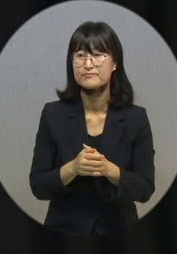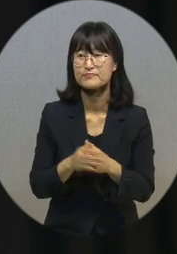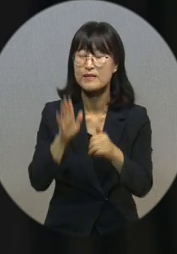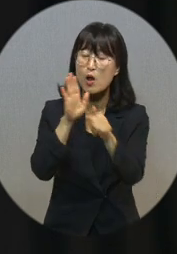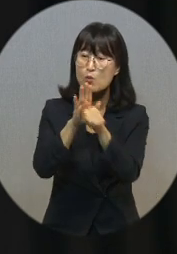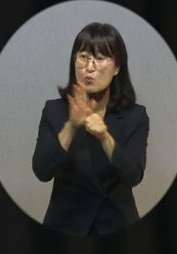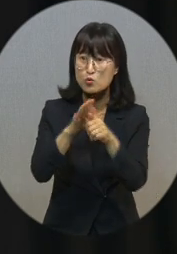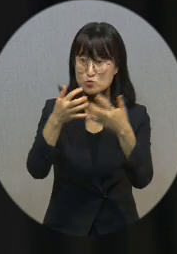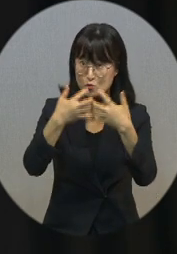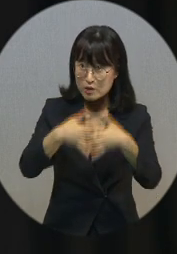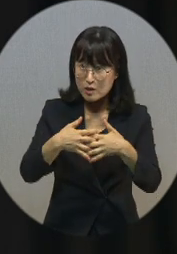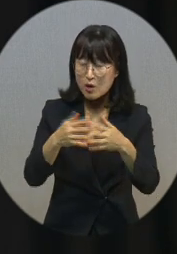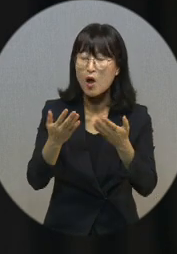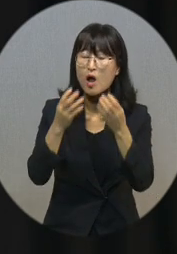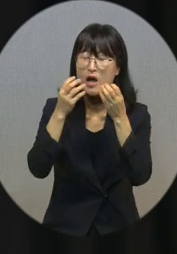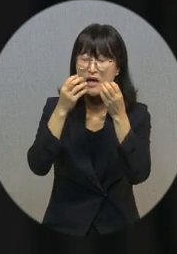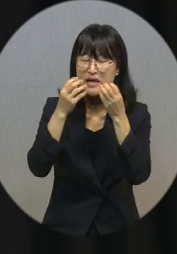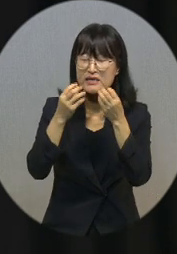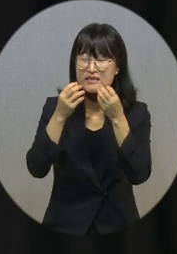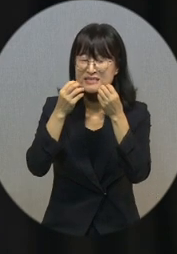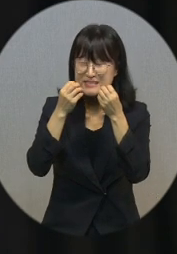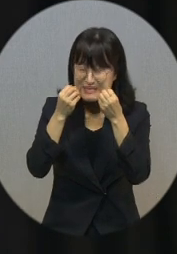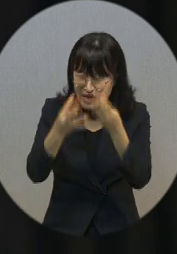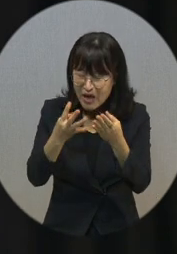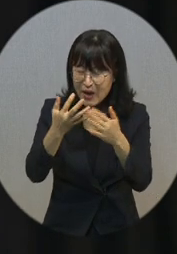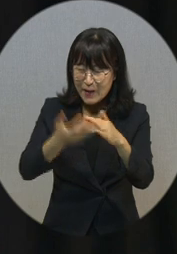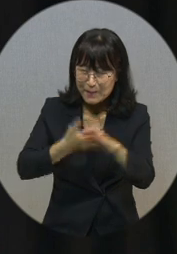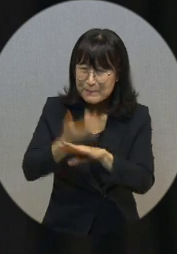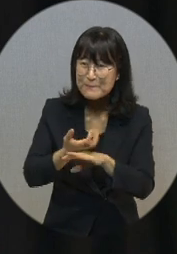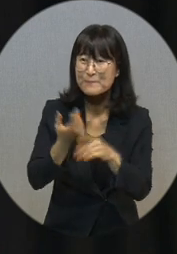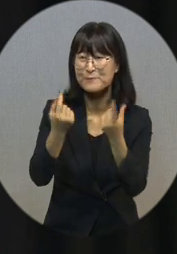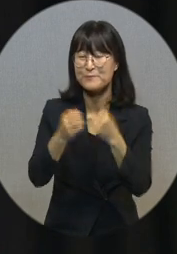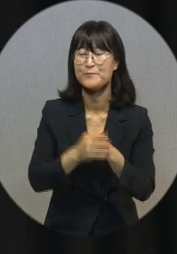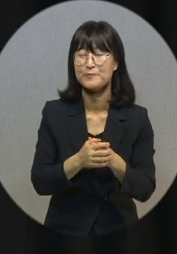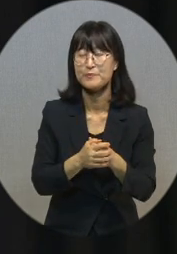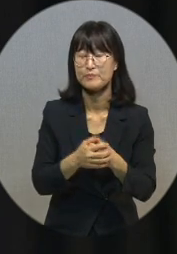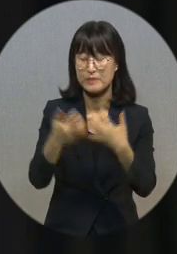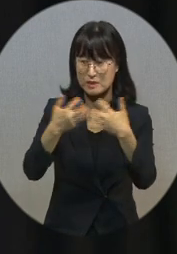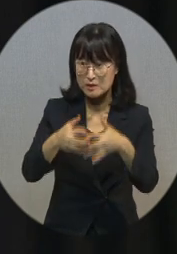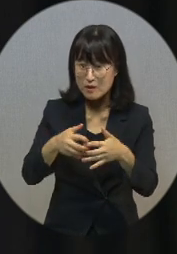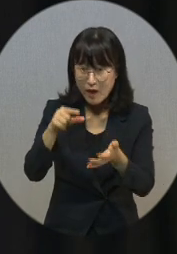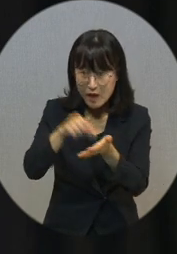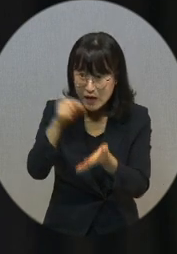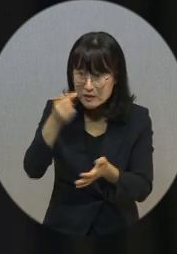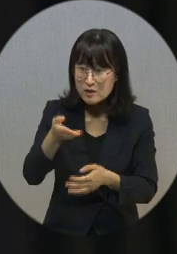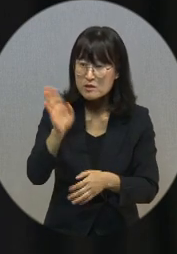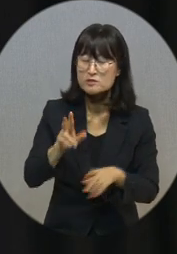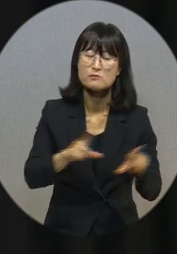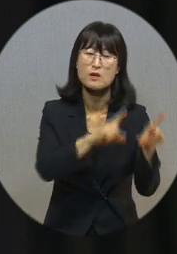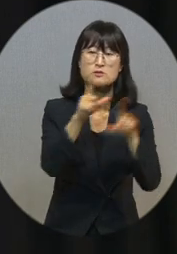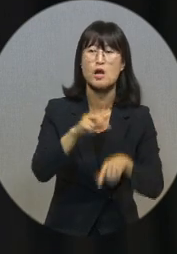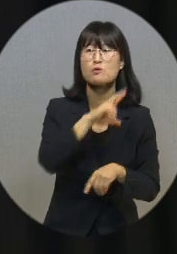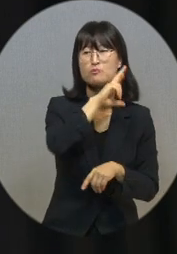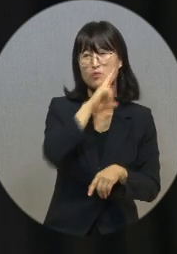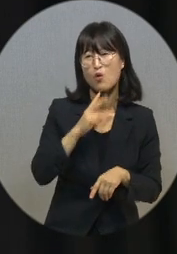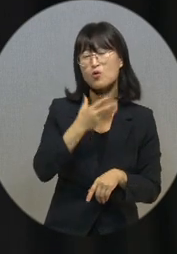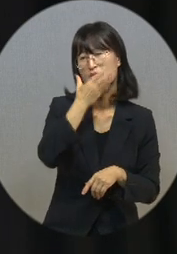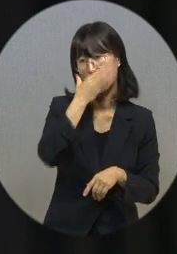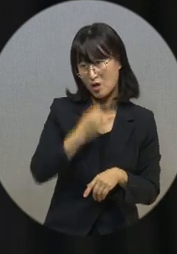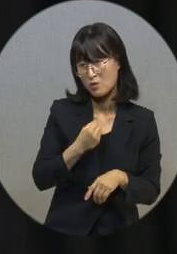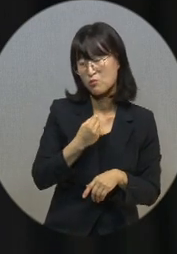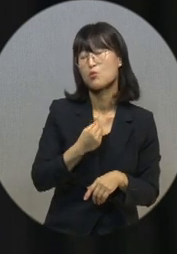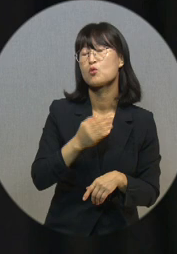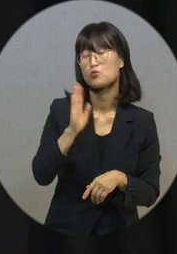혁신을 가져오는 거 아니겠습니까? 아, 그렇죠. 네, 그래서 작은 보조기기 하나로도 삶이 훨씬 더 편안하고 더 행복할 수 있는